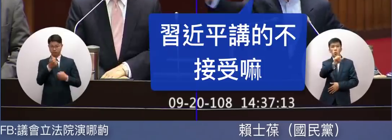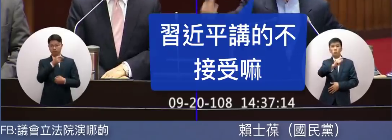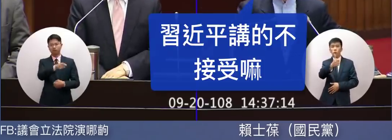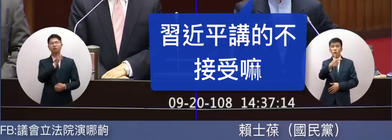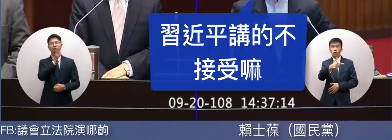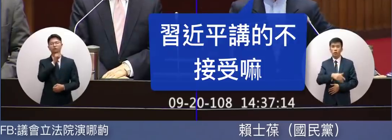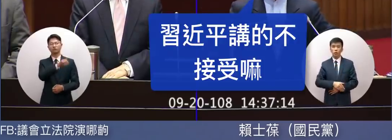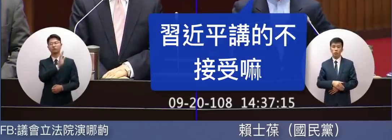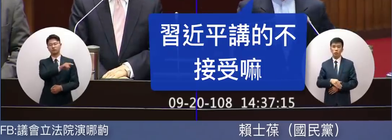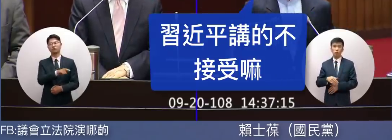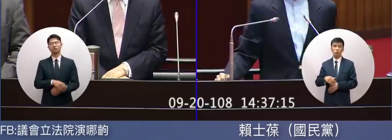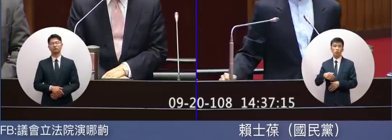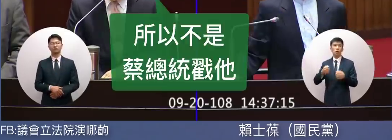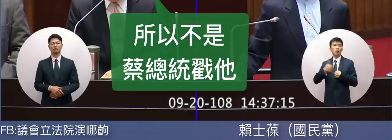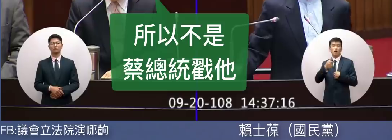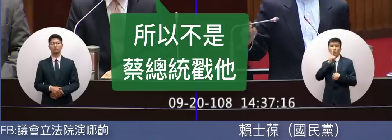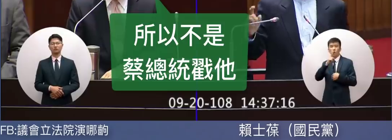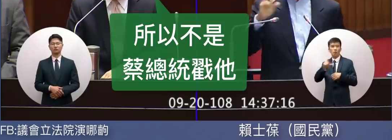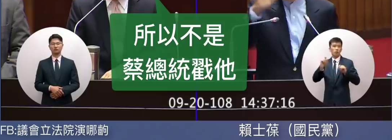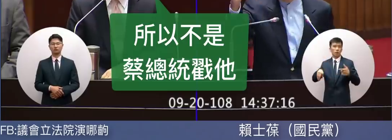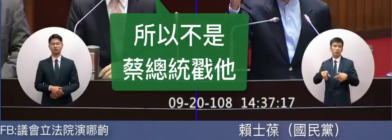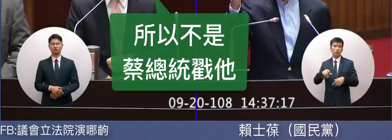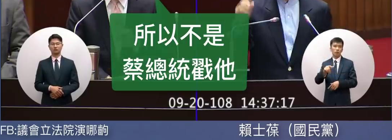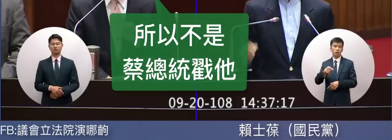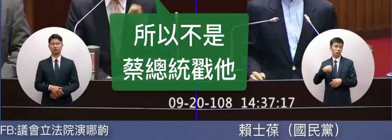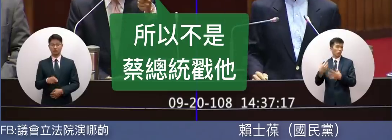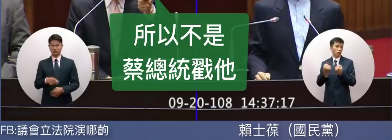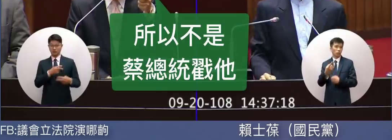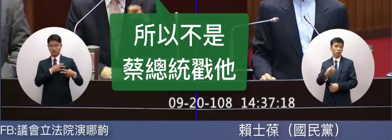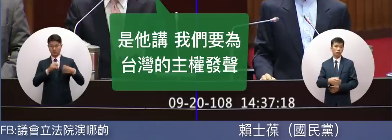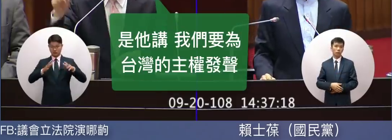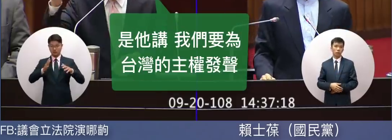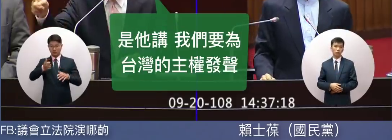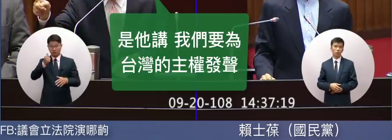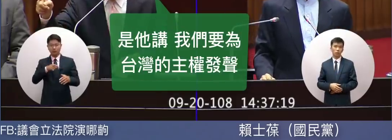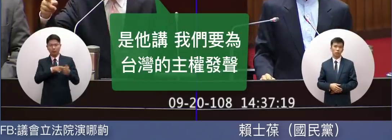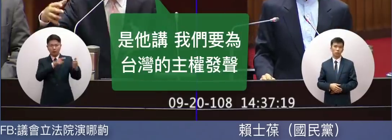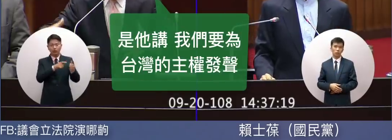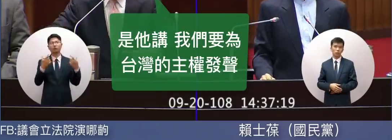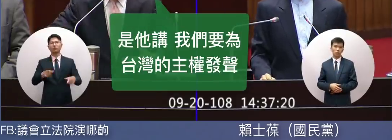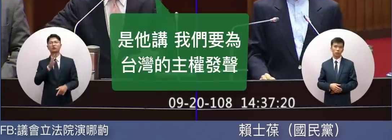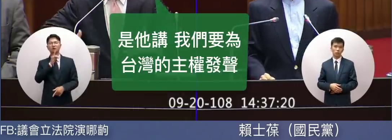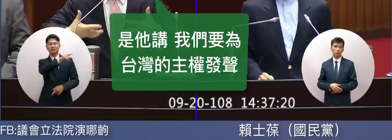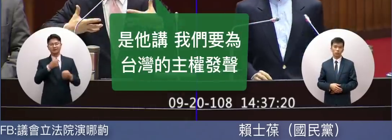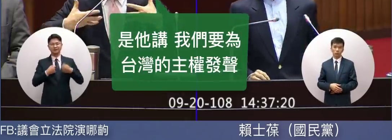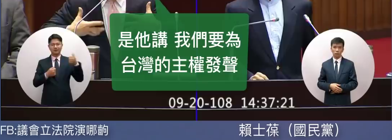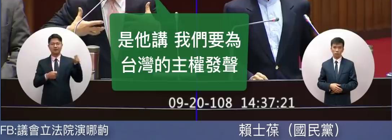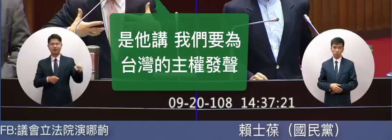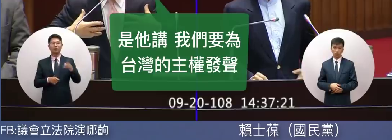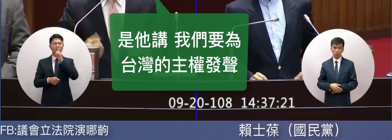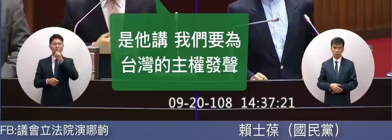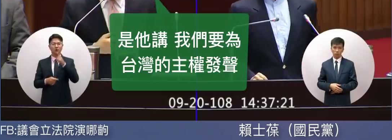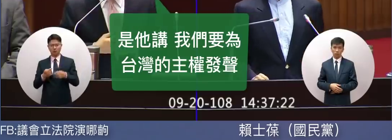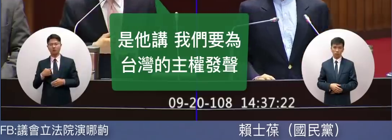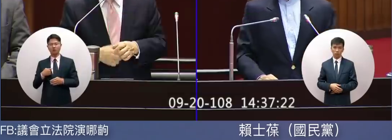近平讲的不接受嘛？ 所以不是蔡总统戳他，是他讲我们要为台湾的主